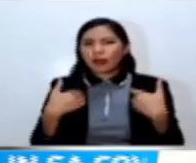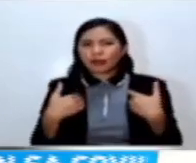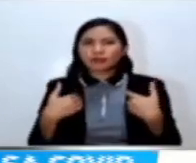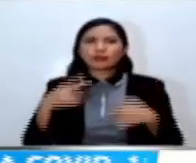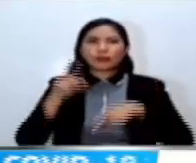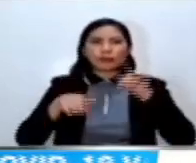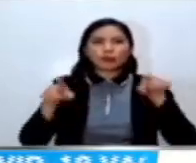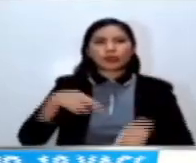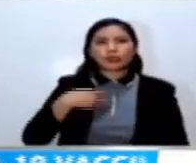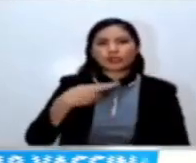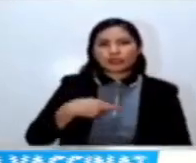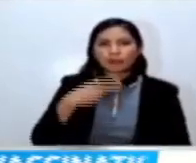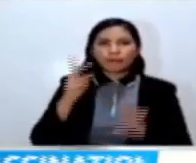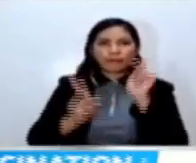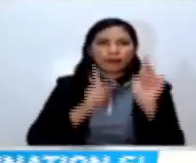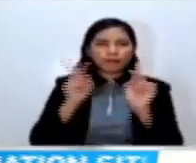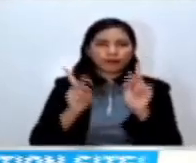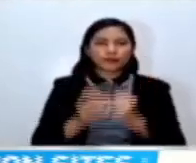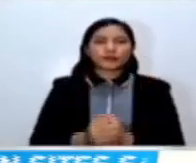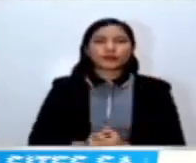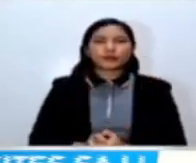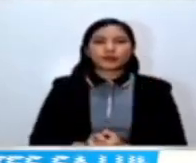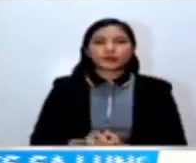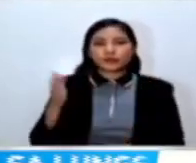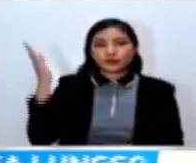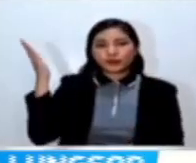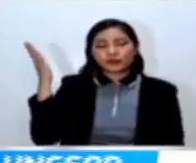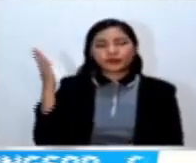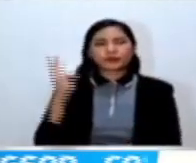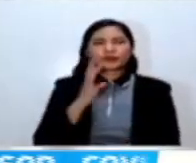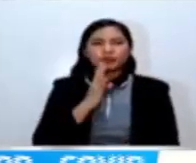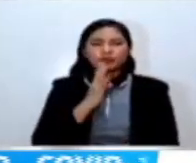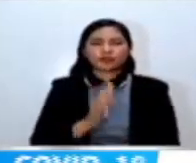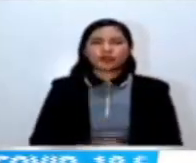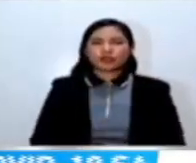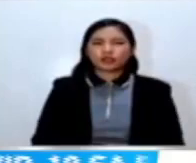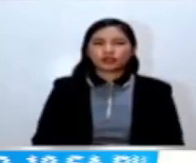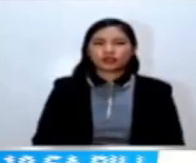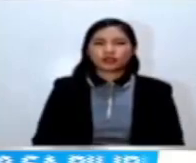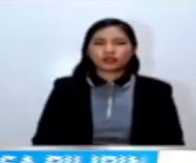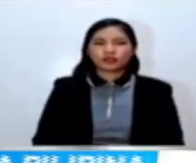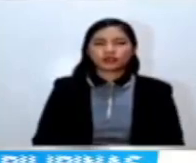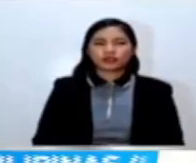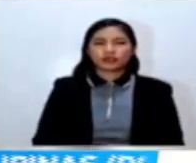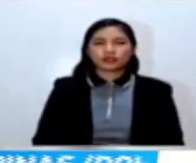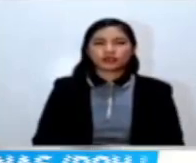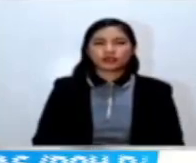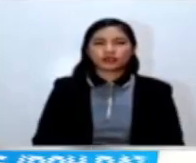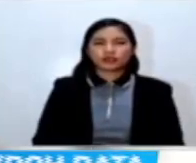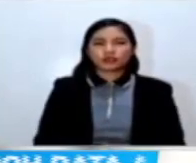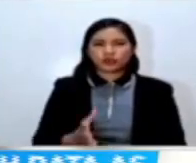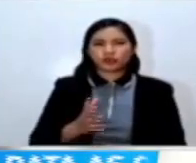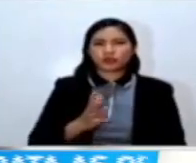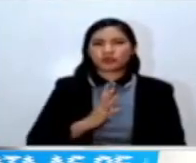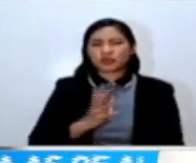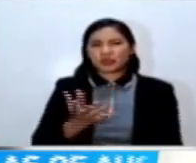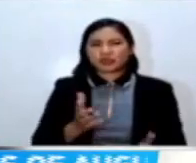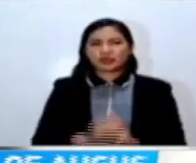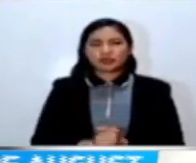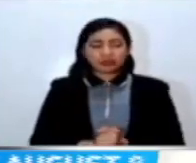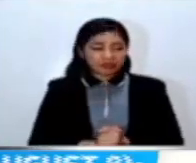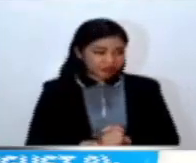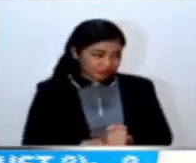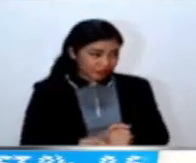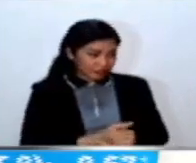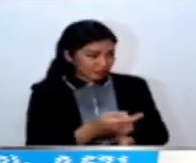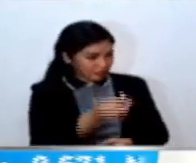Okay lang naman po, for safety naman po. So, kapag po kayo sa mga okay checkpoint? Yes po. Dapat alisin yung checkpoint kasi